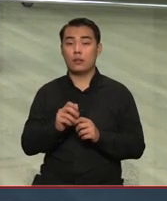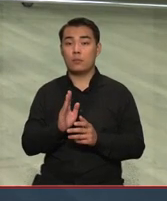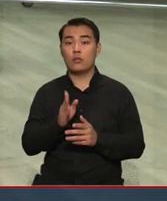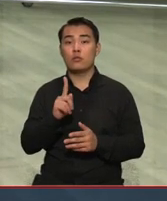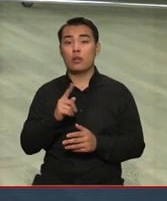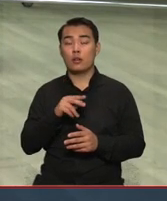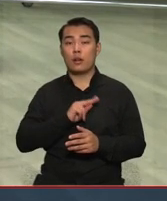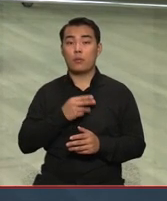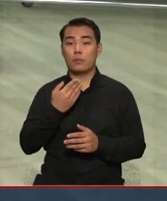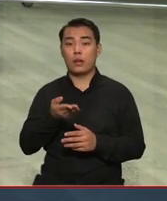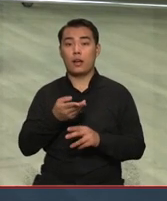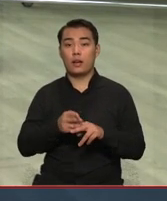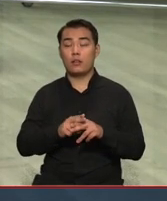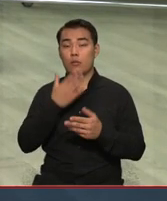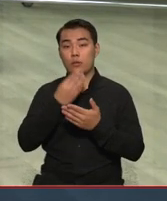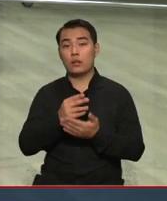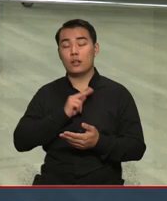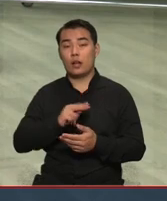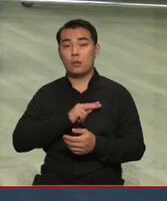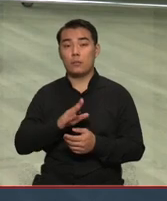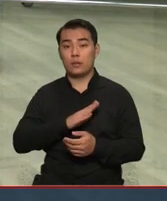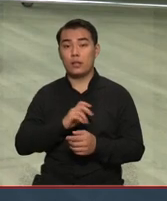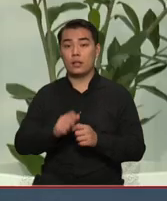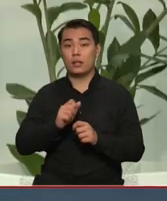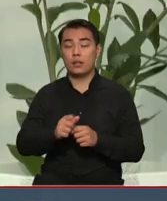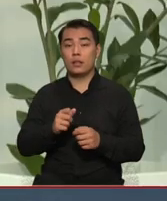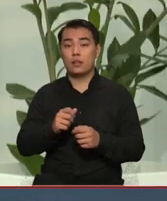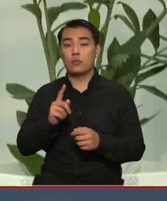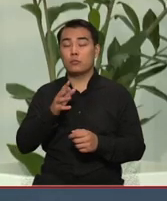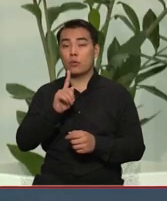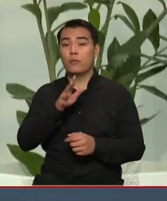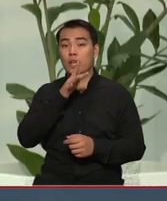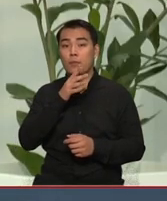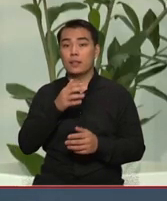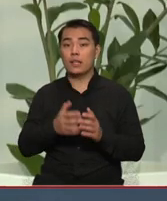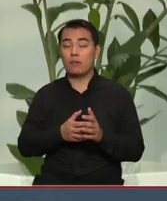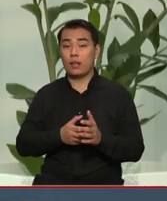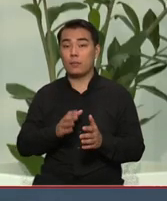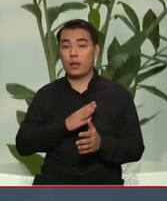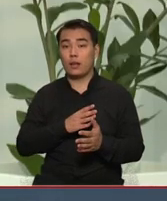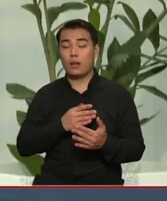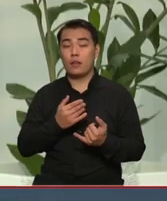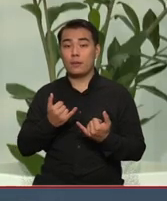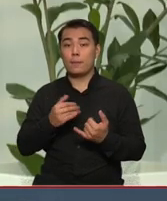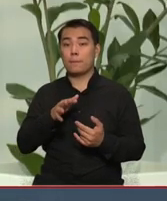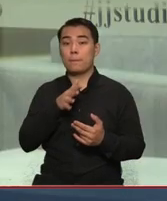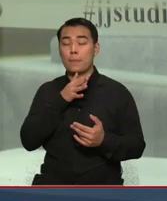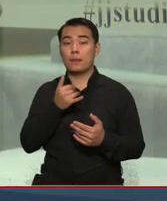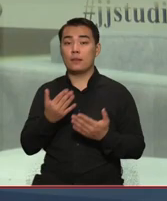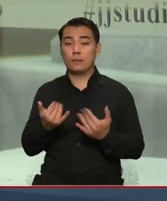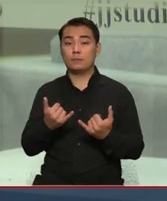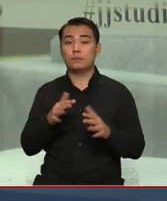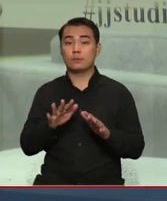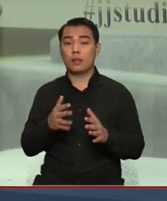үшін. Міне, ол өзінің қаржысын салды инвестор. Енді уақыт жетпей қалды. Көбінесе қазіргі жағдайда, қазір қолдансаң